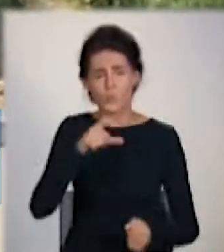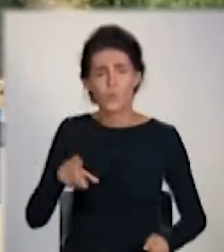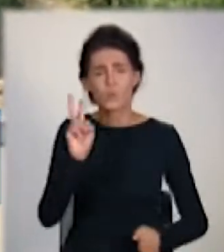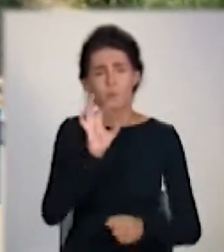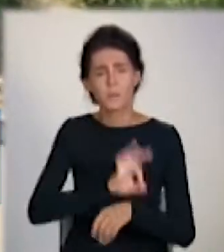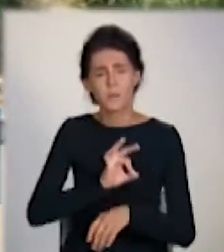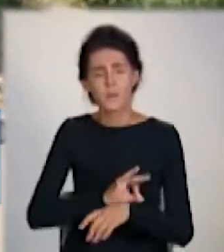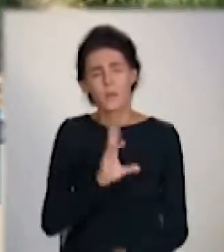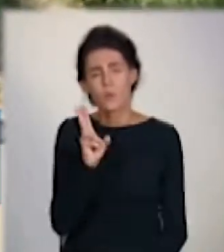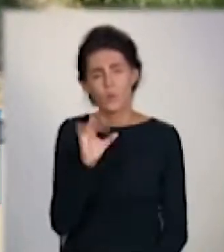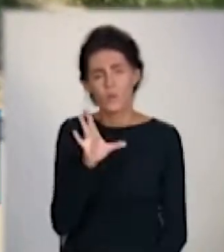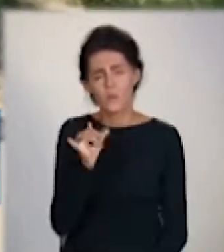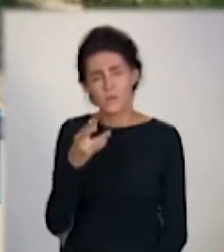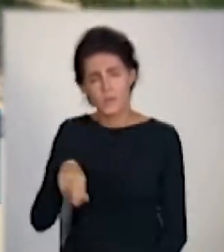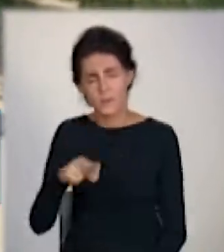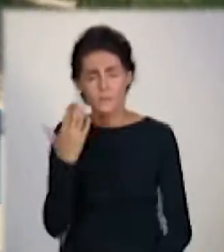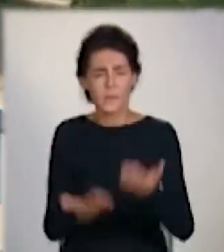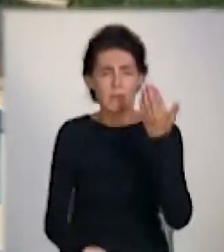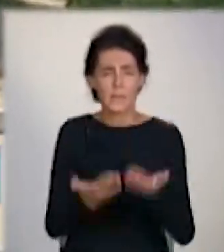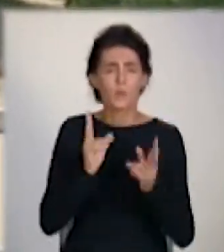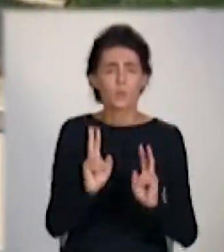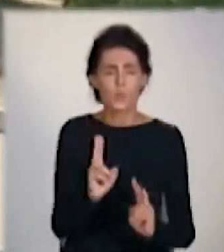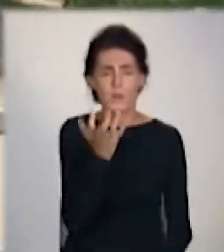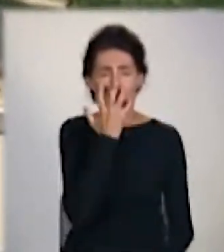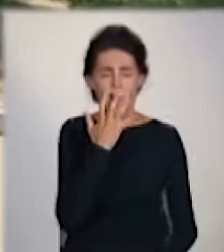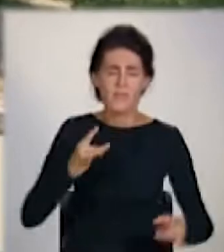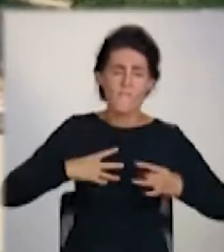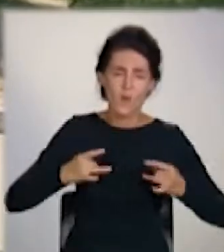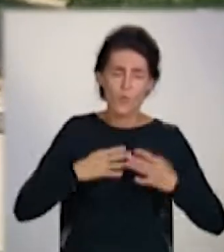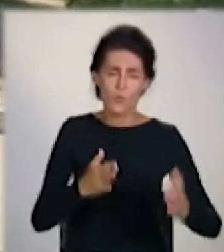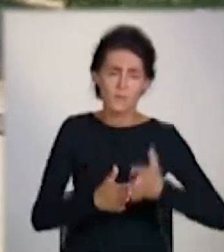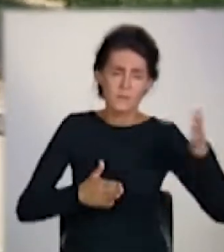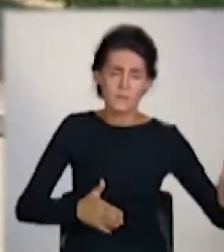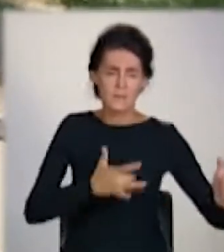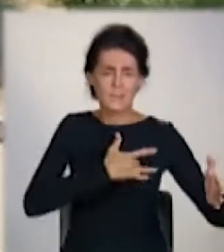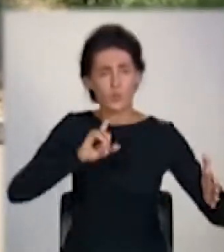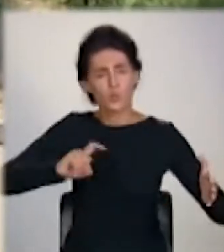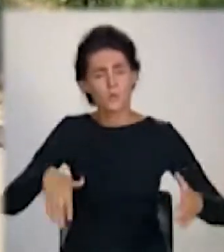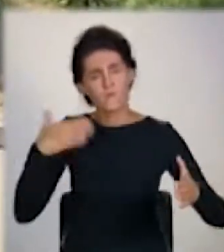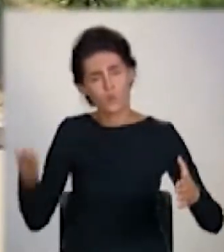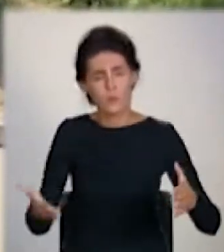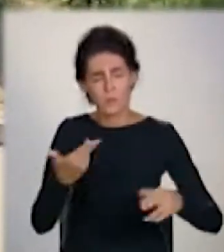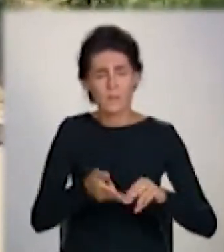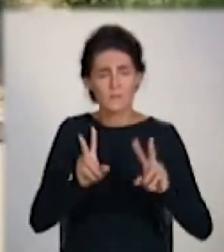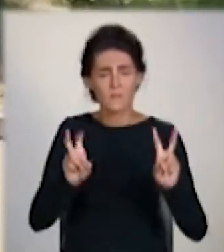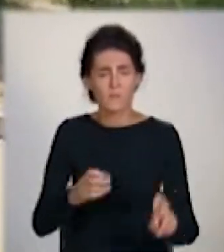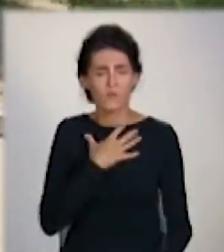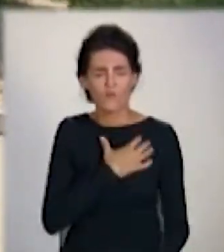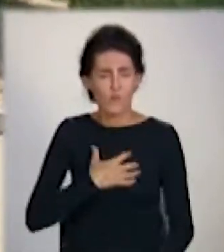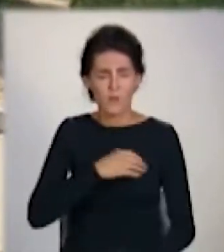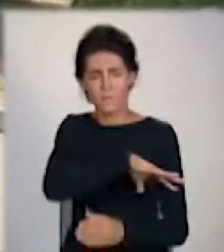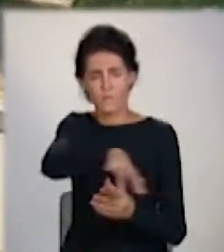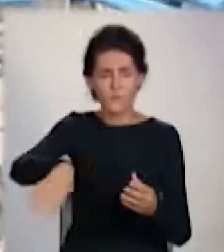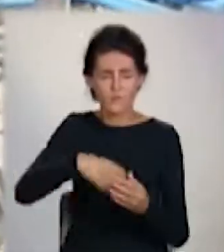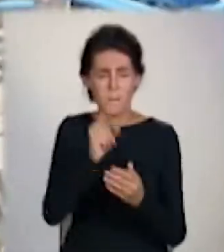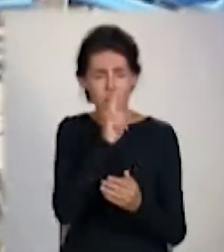ковідом, так і хворих, які знаходяться в реанімації, як в неврології, так і в кардіології, так і в першу. І для мене важливо, звісно, перинатальний центр – це